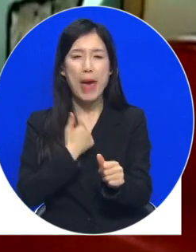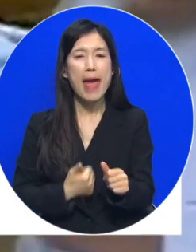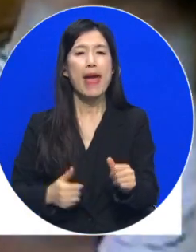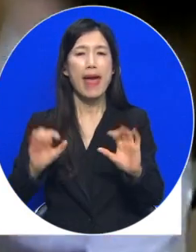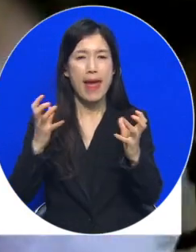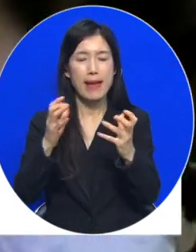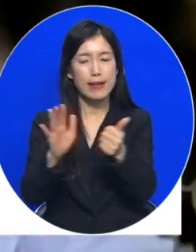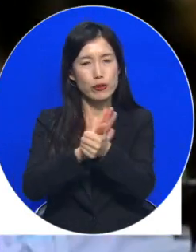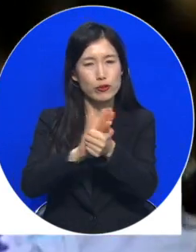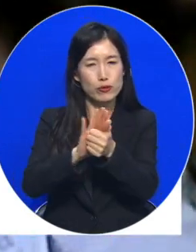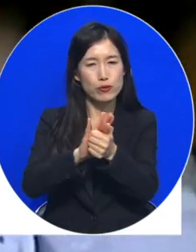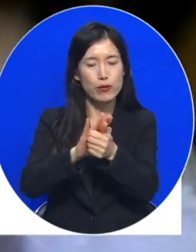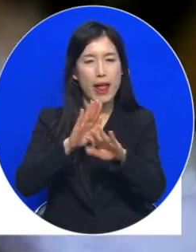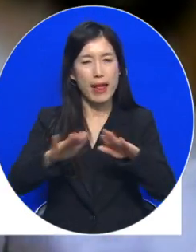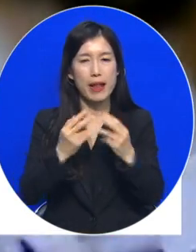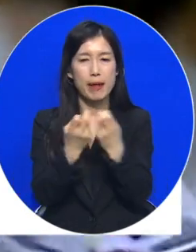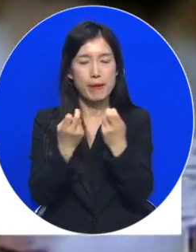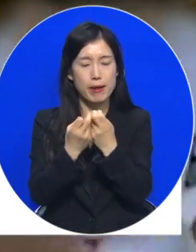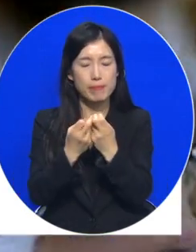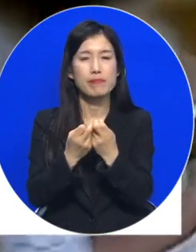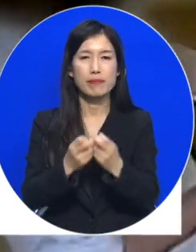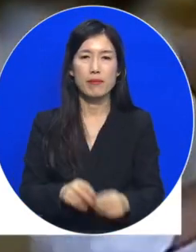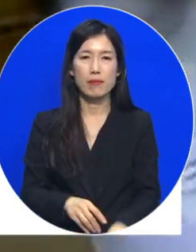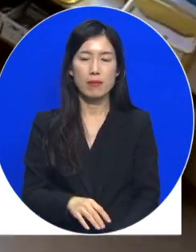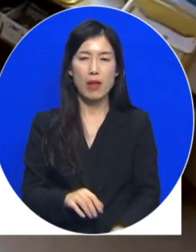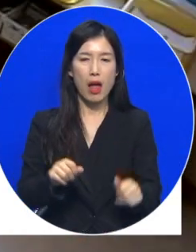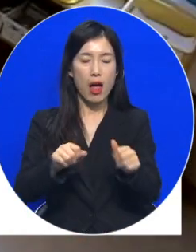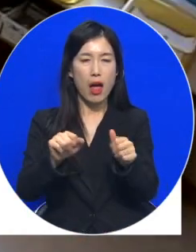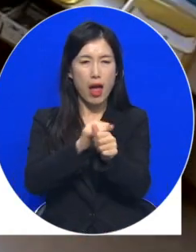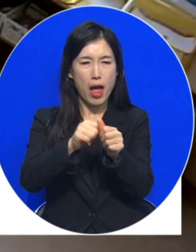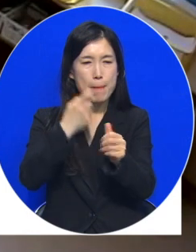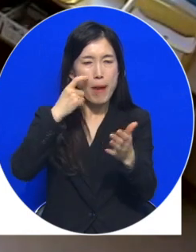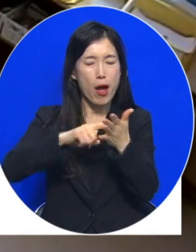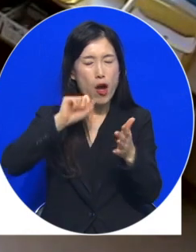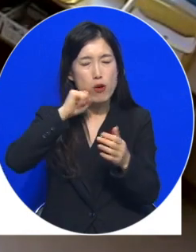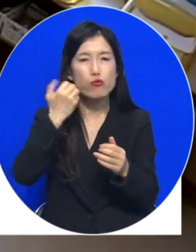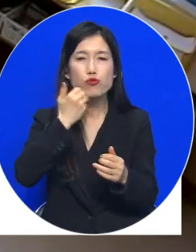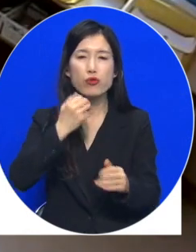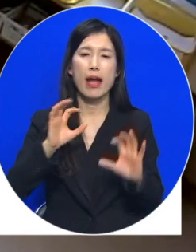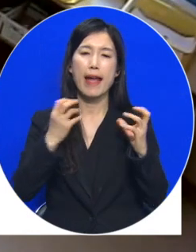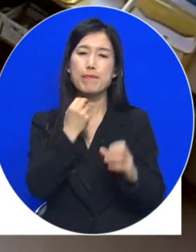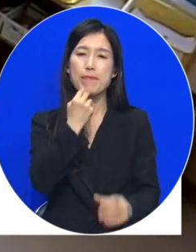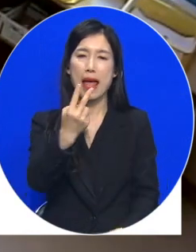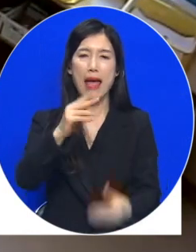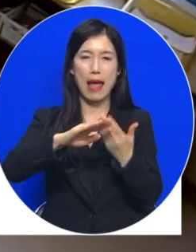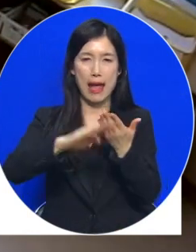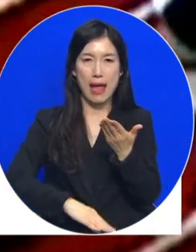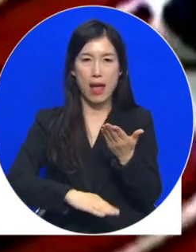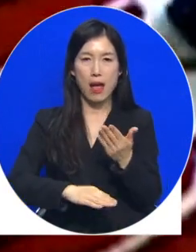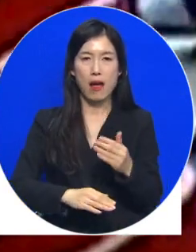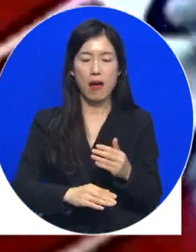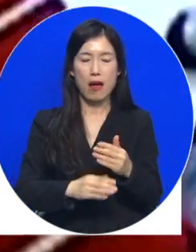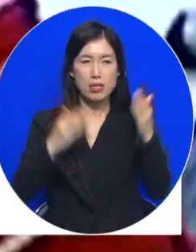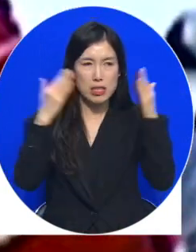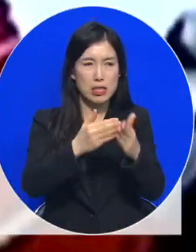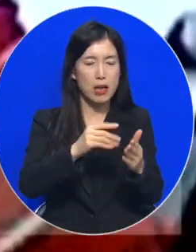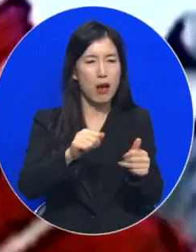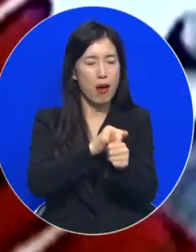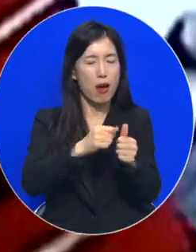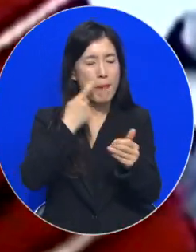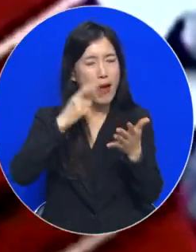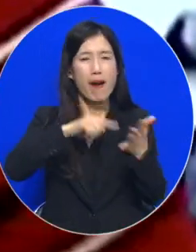마련에 나섰습니다 특히 학대 발견률이 낮고 사망사건 비중이 높은 만 2세 이하 아동을 집중